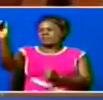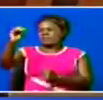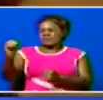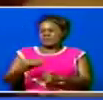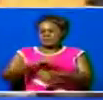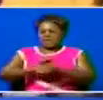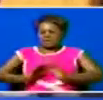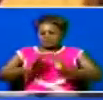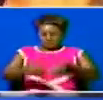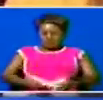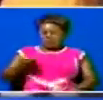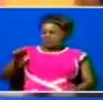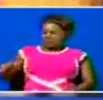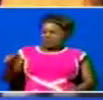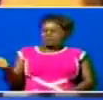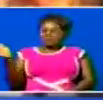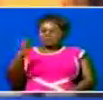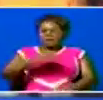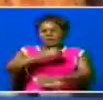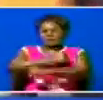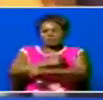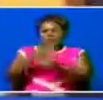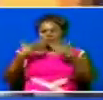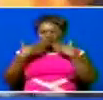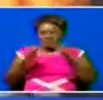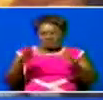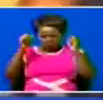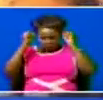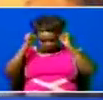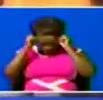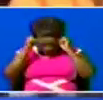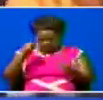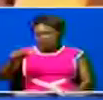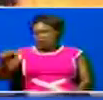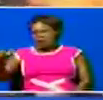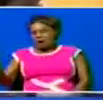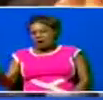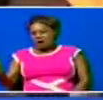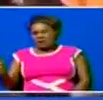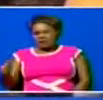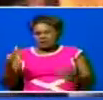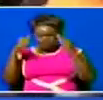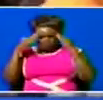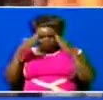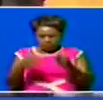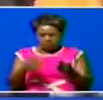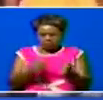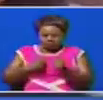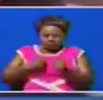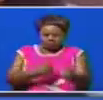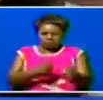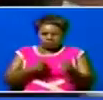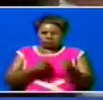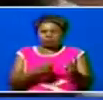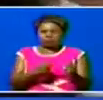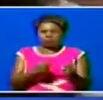waliopata mimba za mapema wanarejea shuleni na kumaliza masomo yao huku wengine wakipewa masomo ya kiufundi. Yeah,